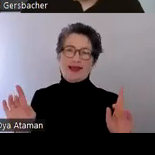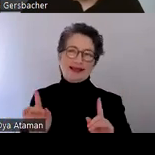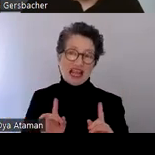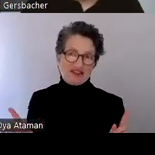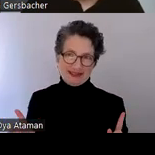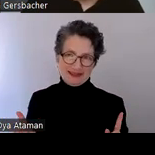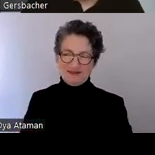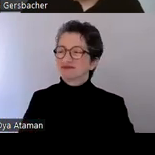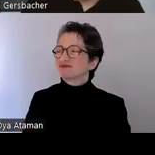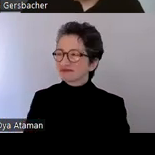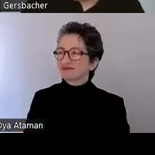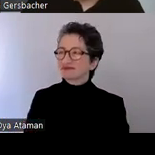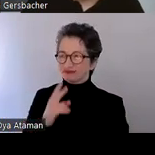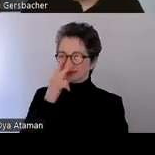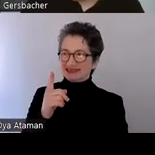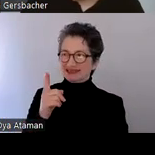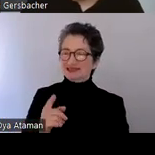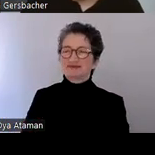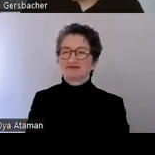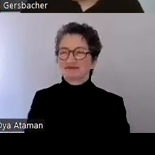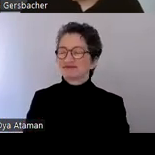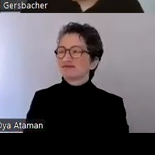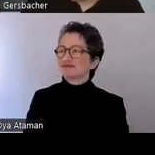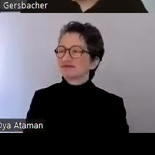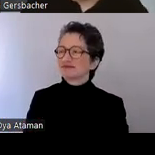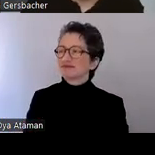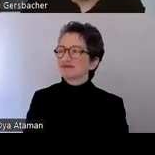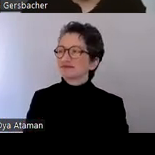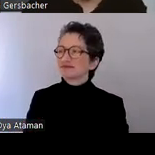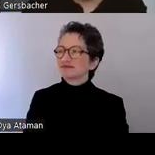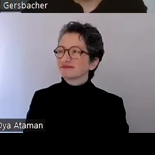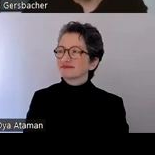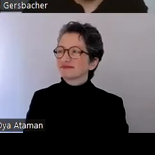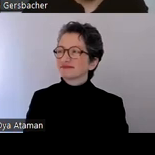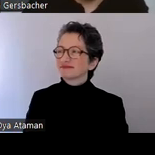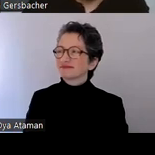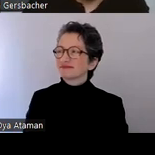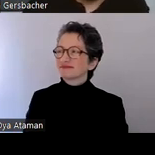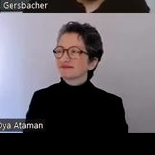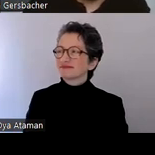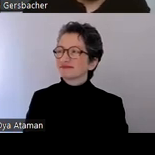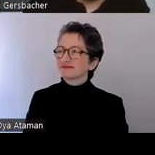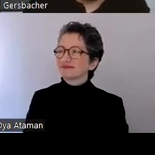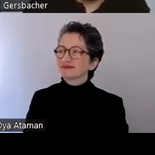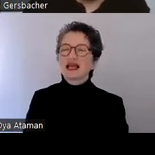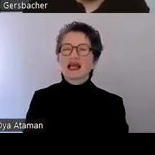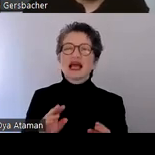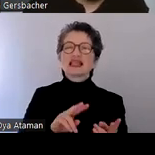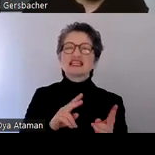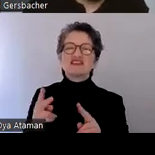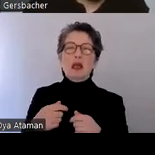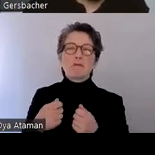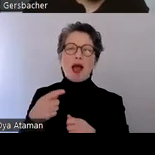Seite transfermarkt.de. Das sind auch immer ganz gern oder ganz schön Fehler zum Angucken. Ich starte jetzt den Site